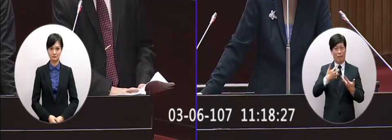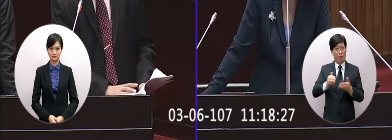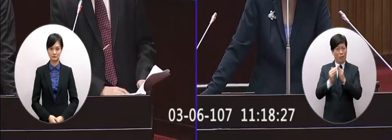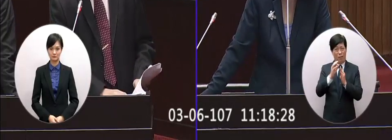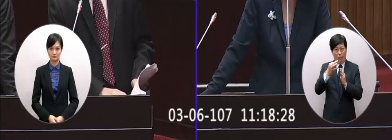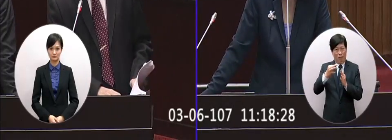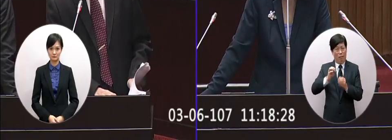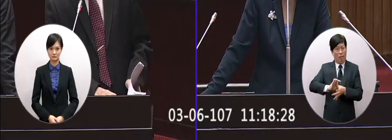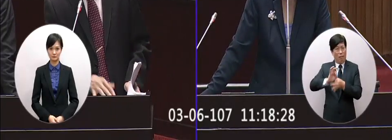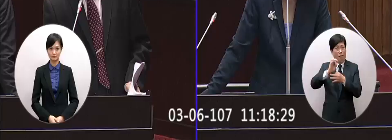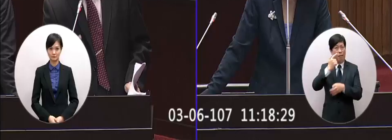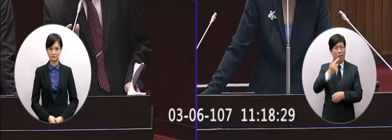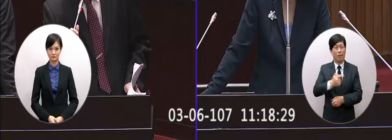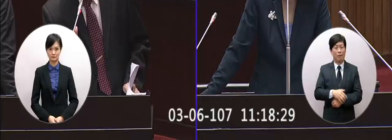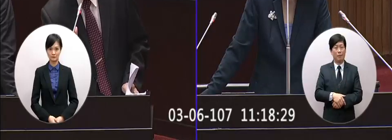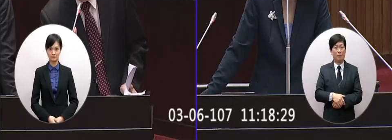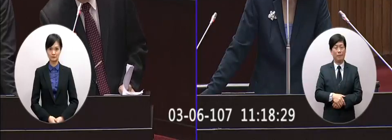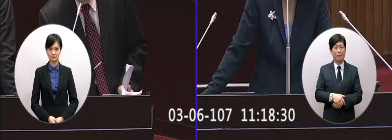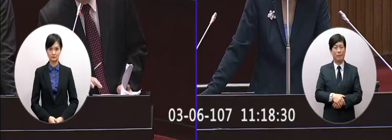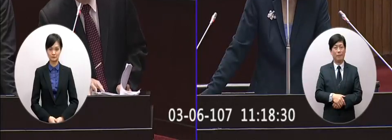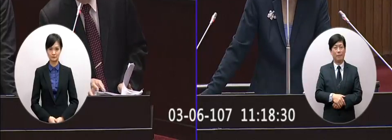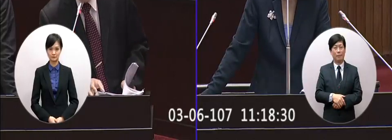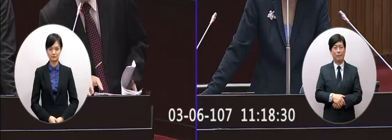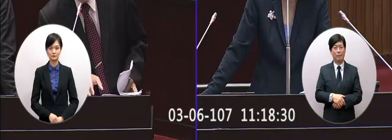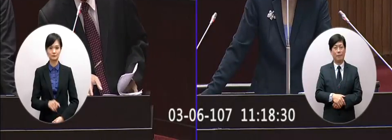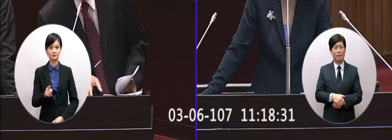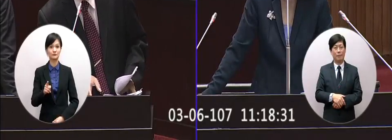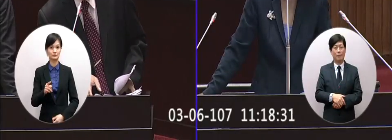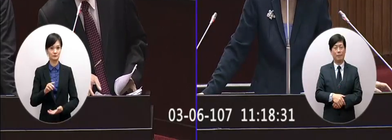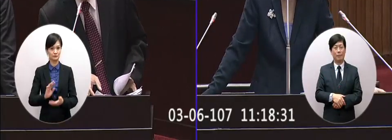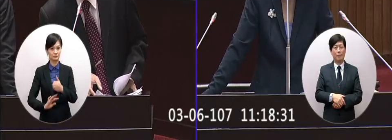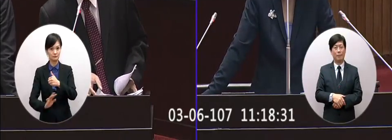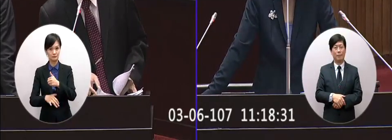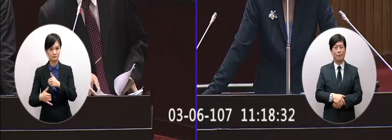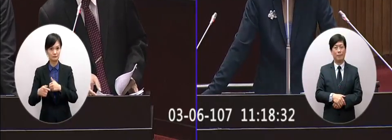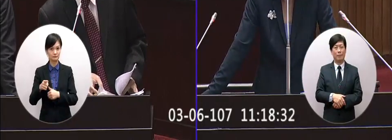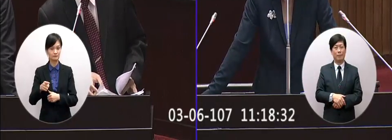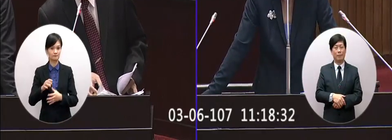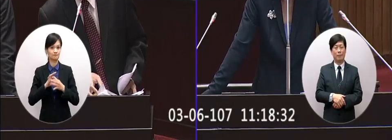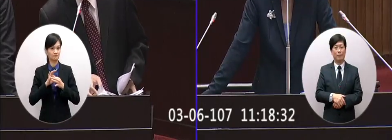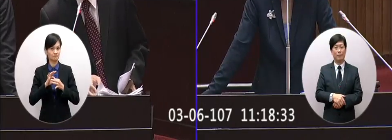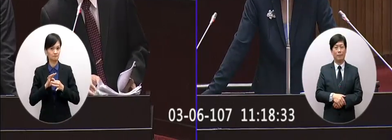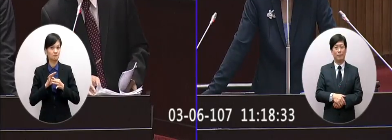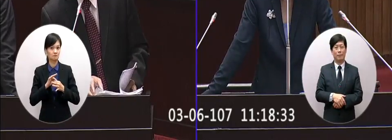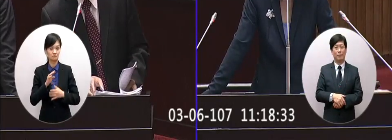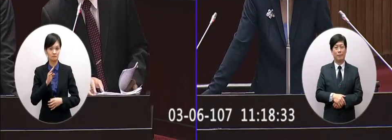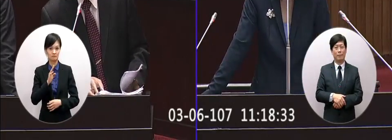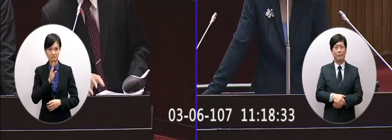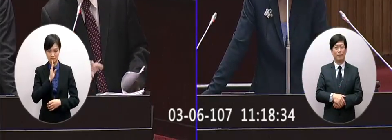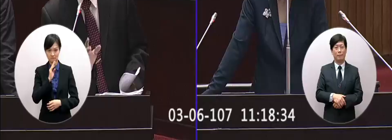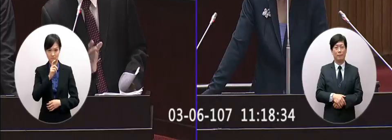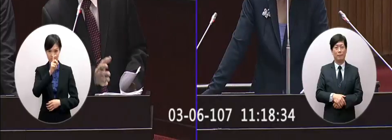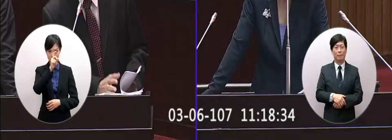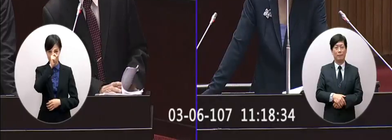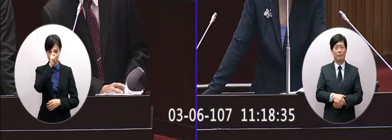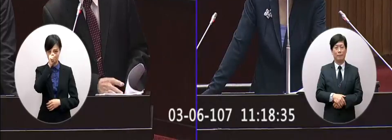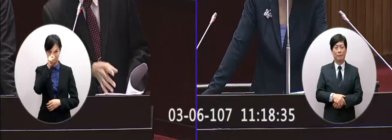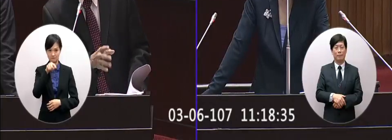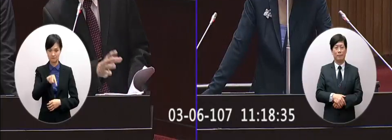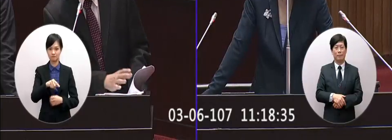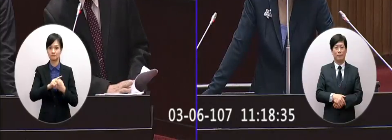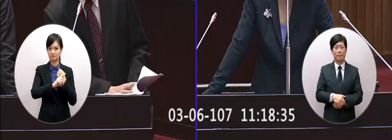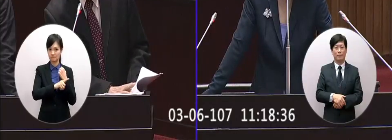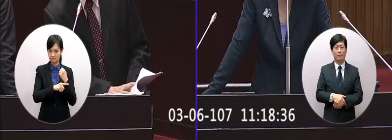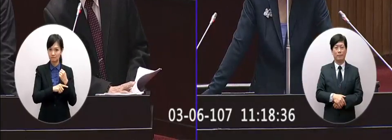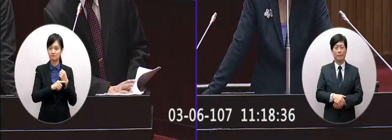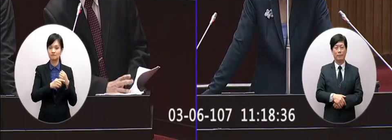长你知不？ 委员就一直在垂询的关心的，就是希望呢，在这些整个司法性，